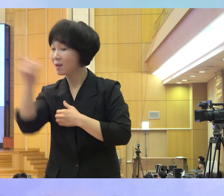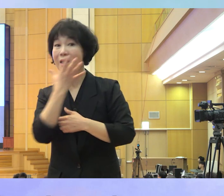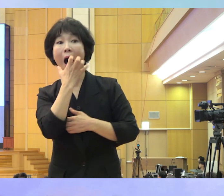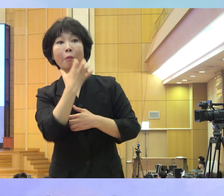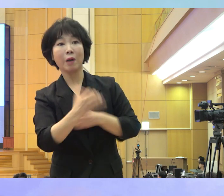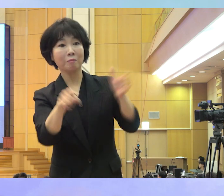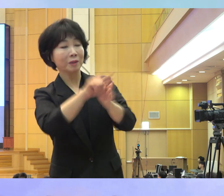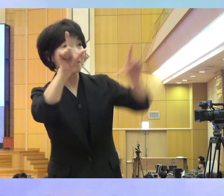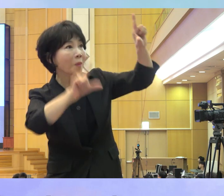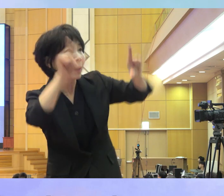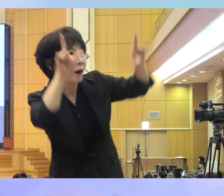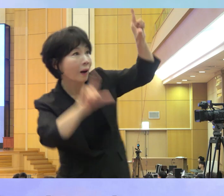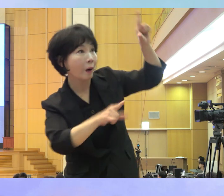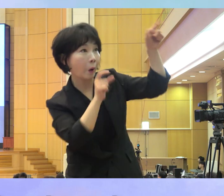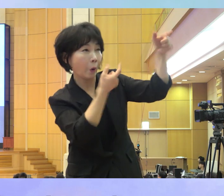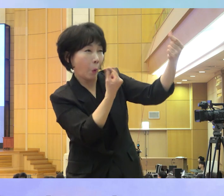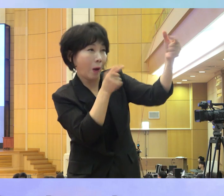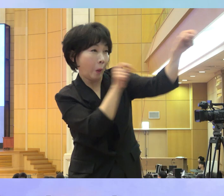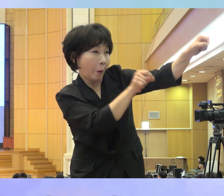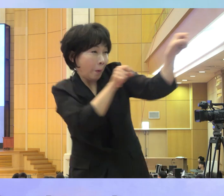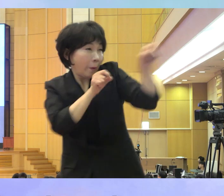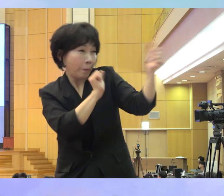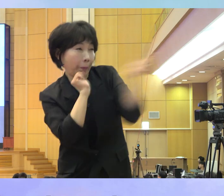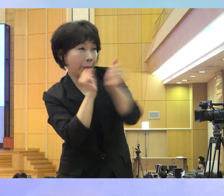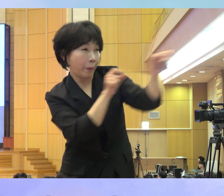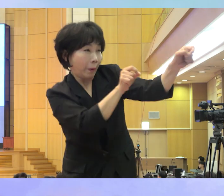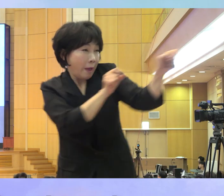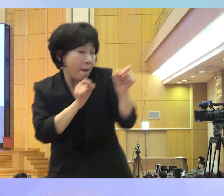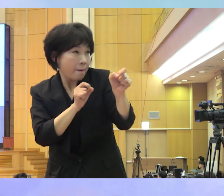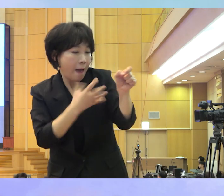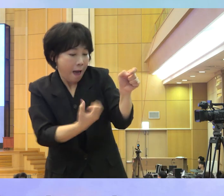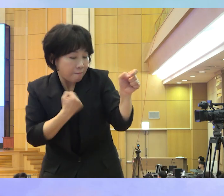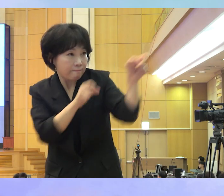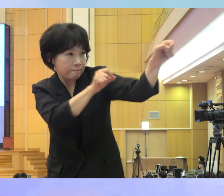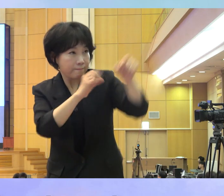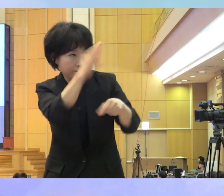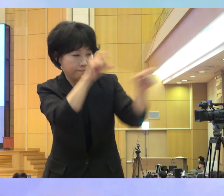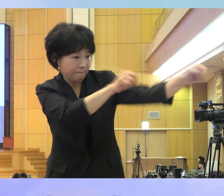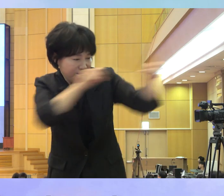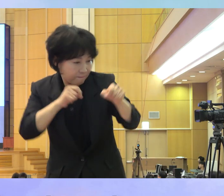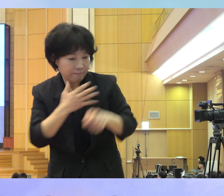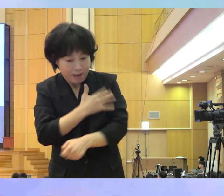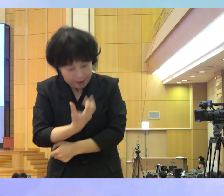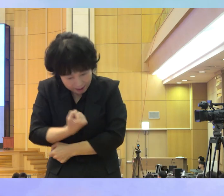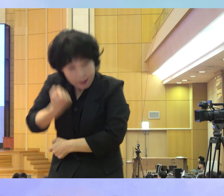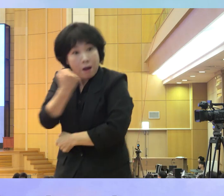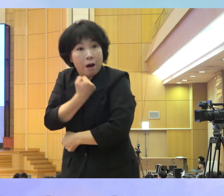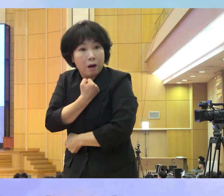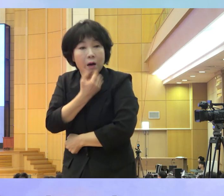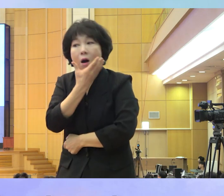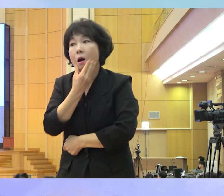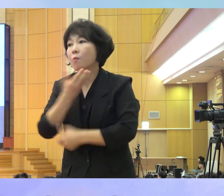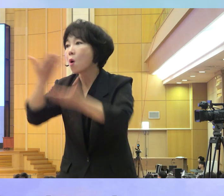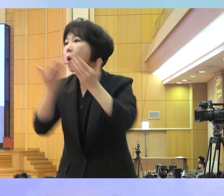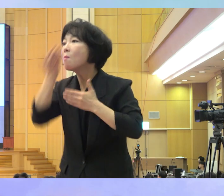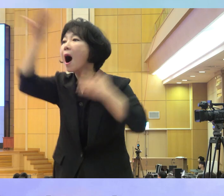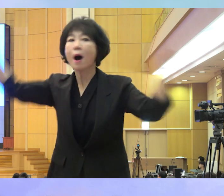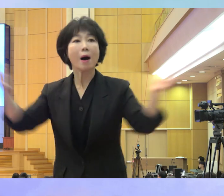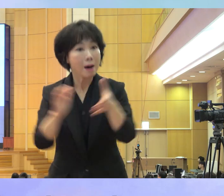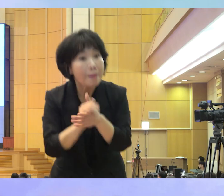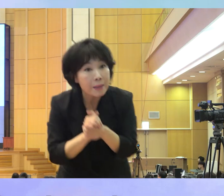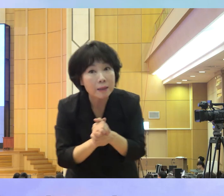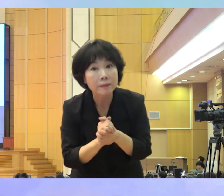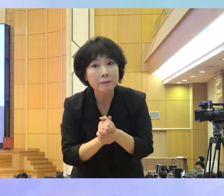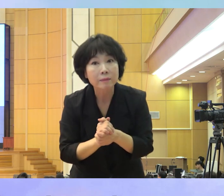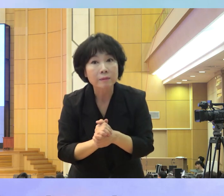조상이에요. 그대로 유전받듯이 아브라함의 믿음을 잘 본받아서